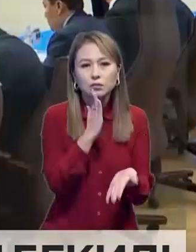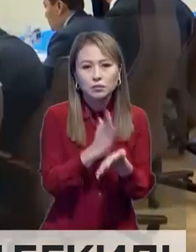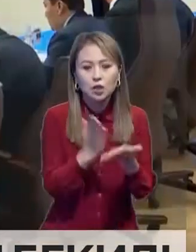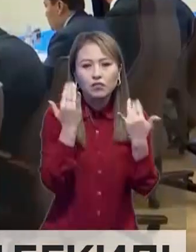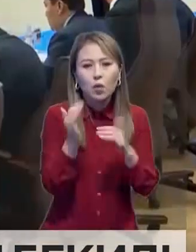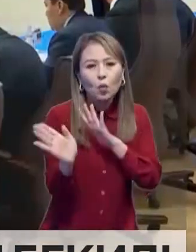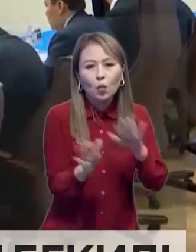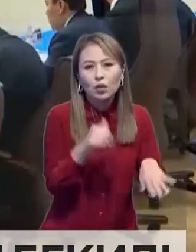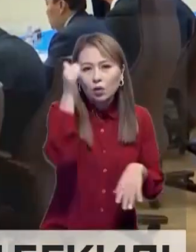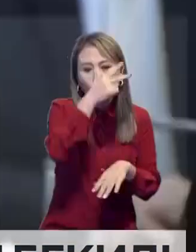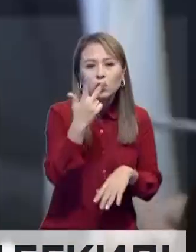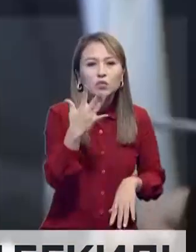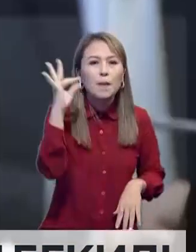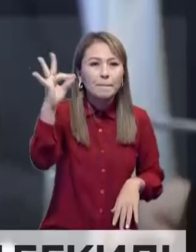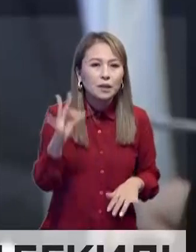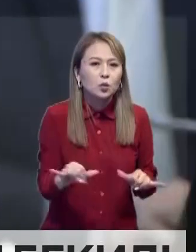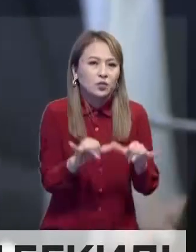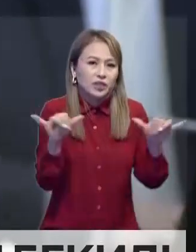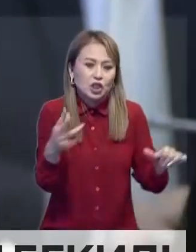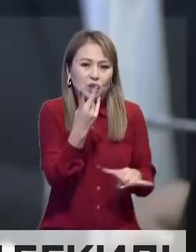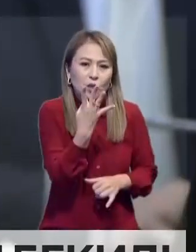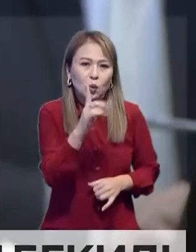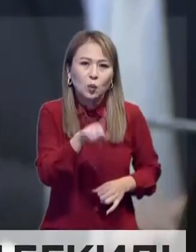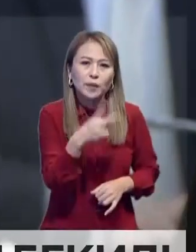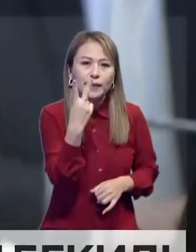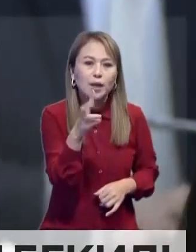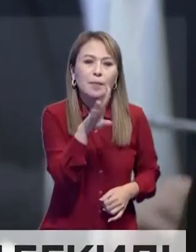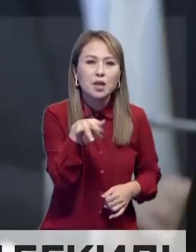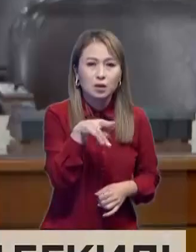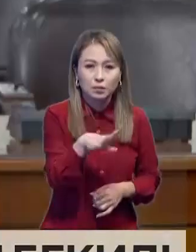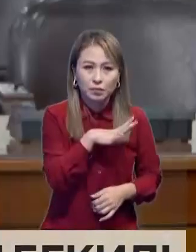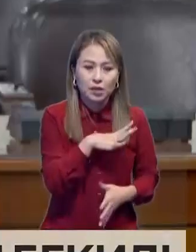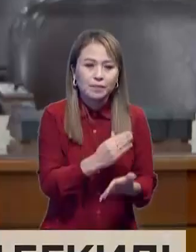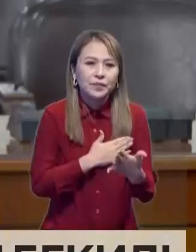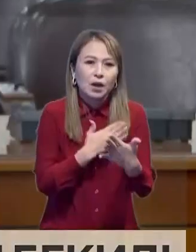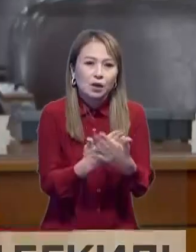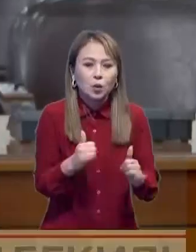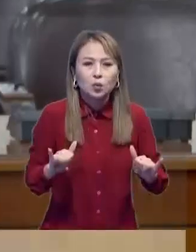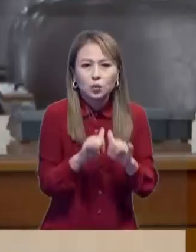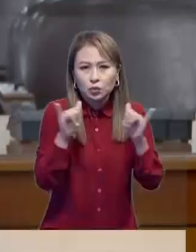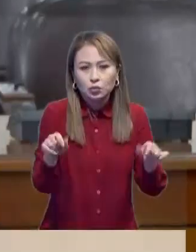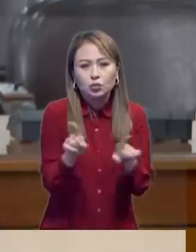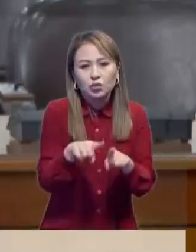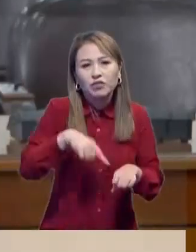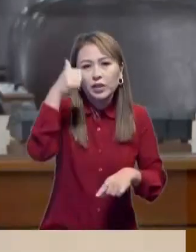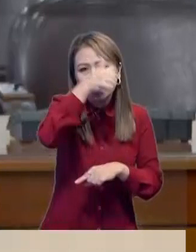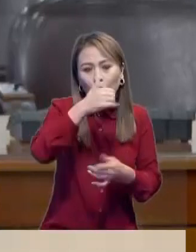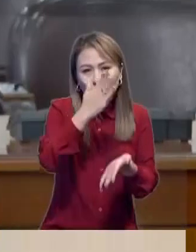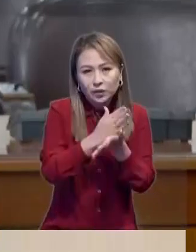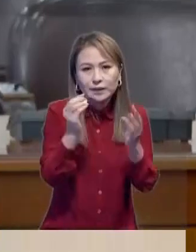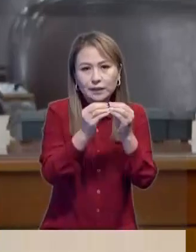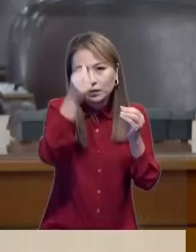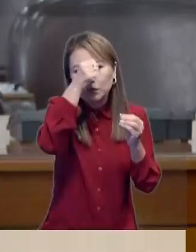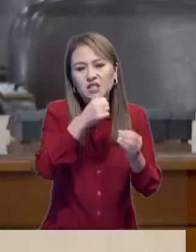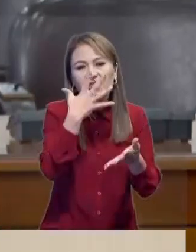Өткен жылы ол 35% ұлғайып, 24,2 миллиард долларға жетті. Қарқынды өсу биыл да жалғасуда. 10 айдың